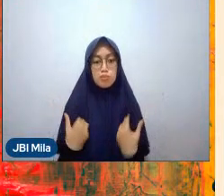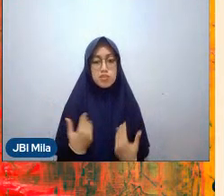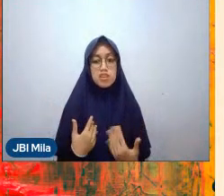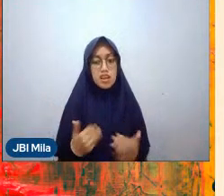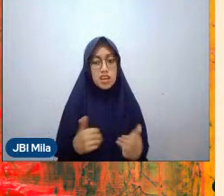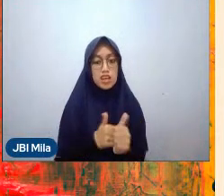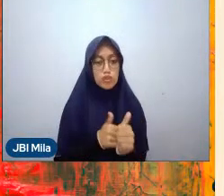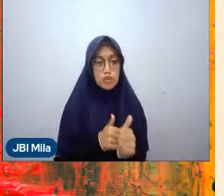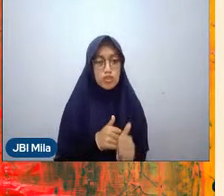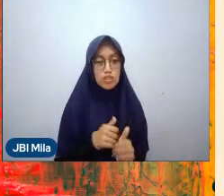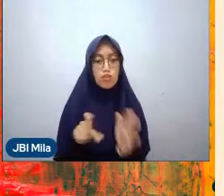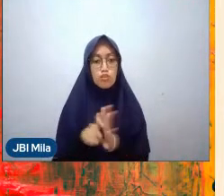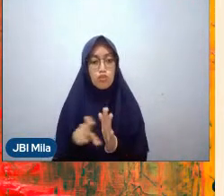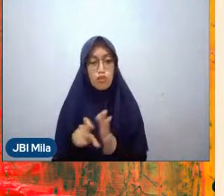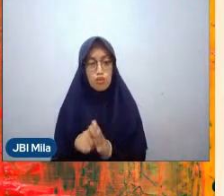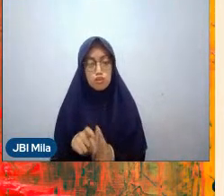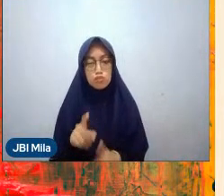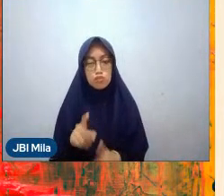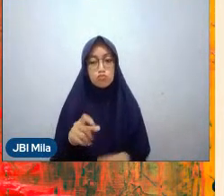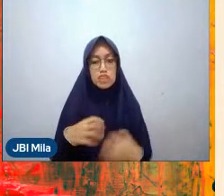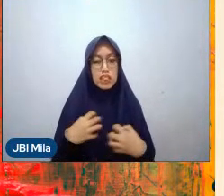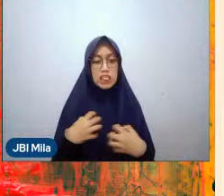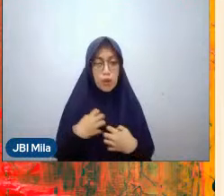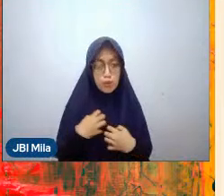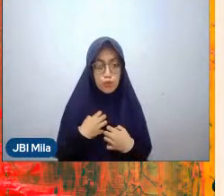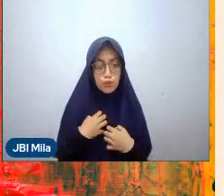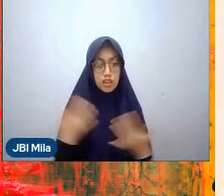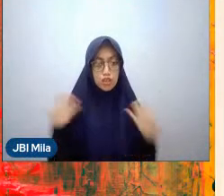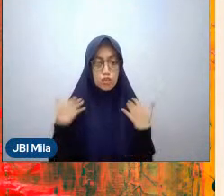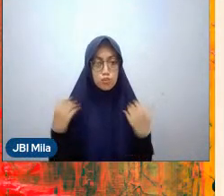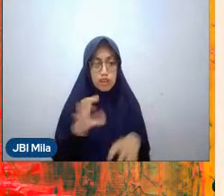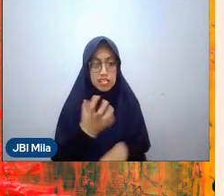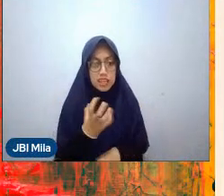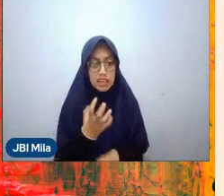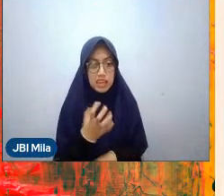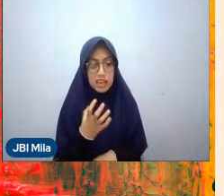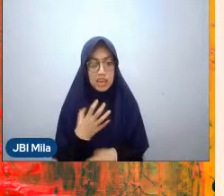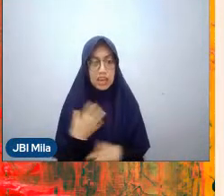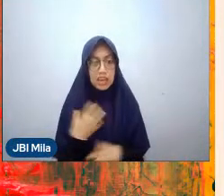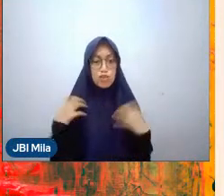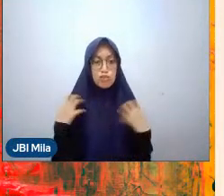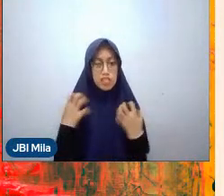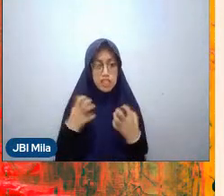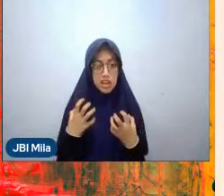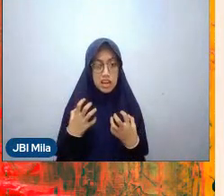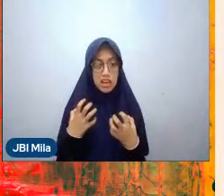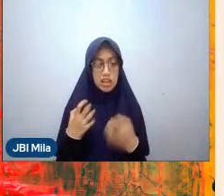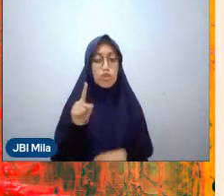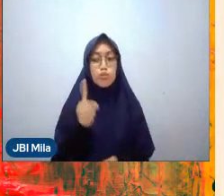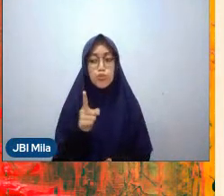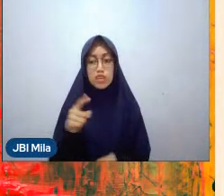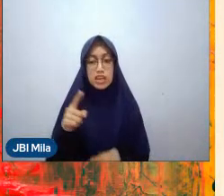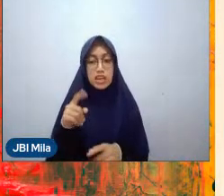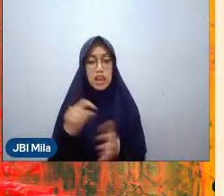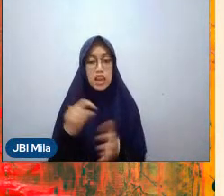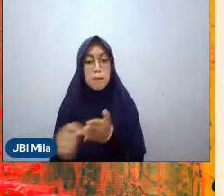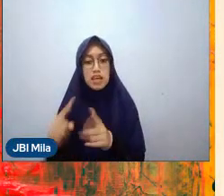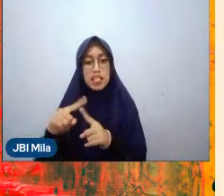harus dilihat tuh, ketika takut misalnya tubuhnya gemetar gitu kan, dia bergemetar itu takut. Jadi ketika anak